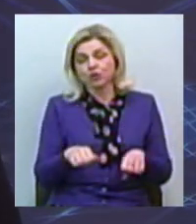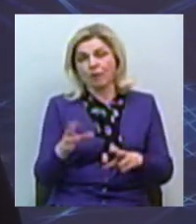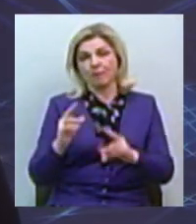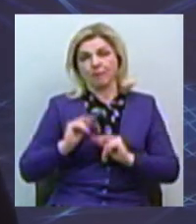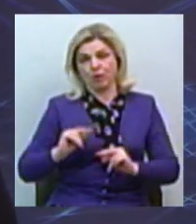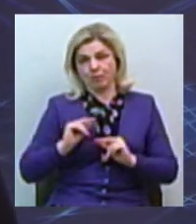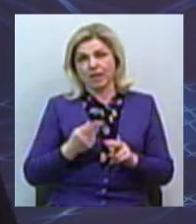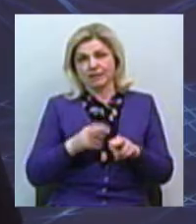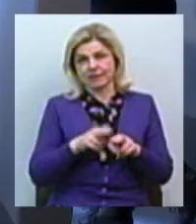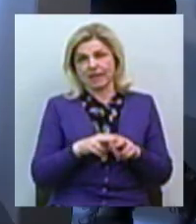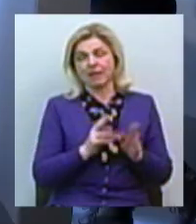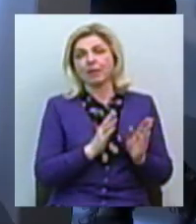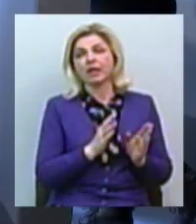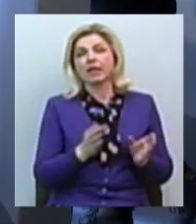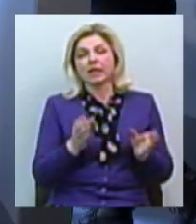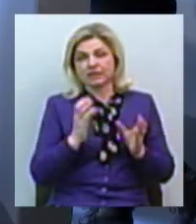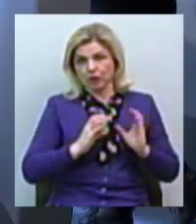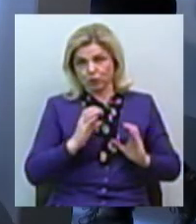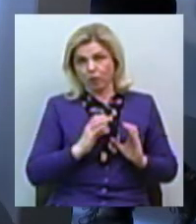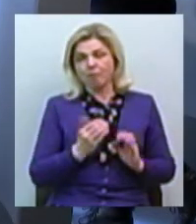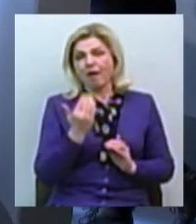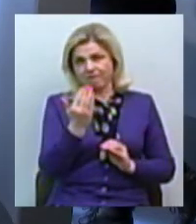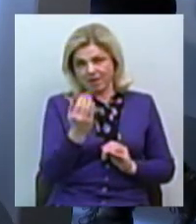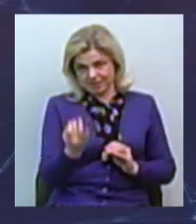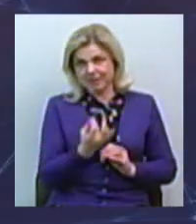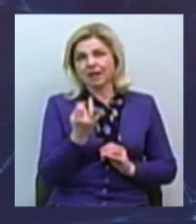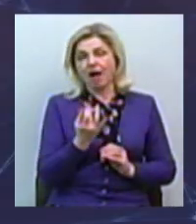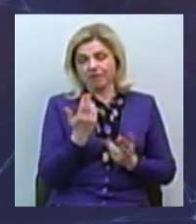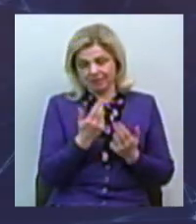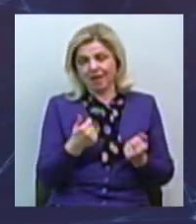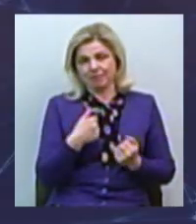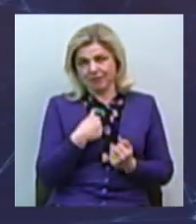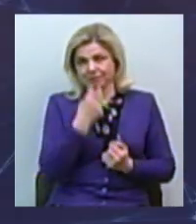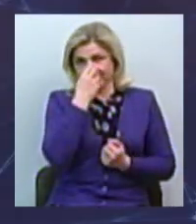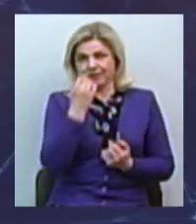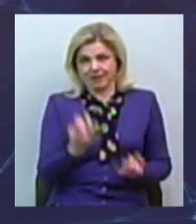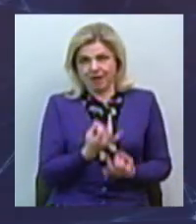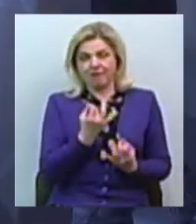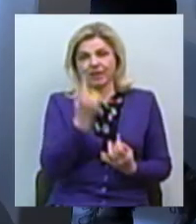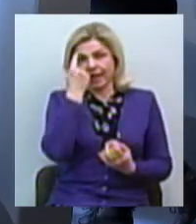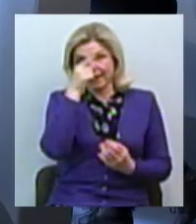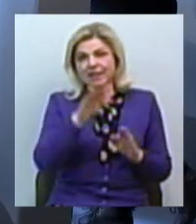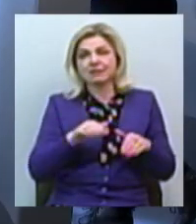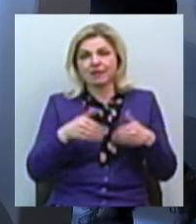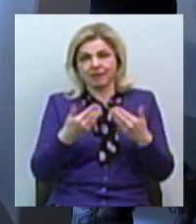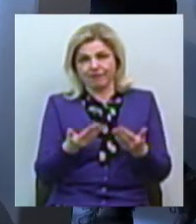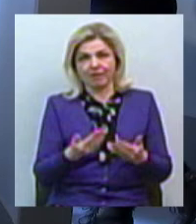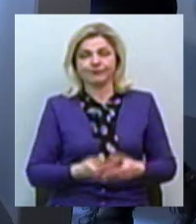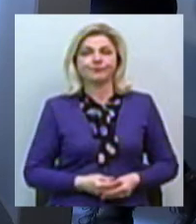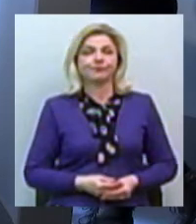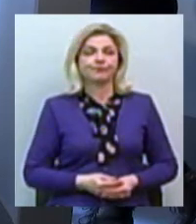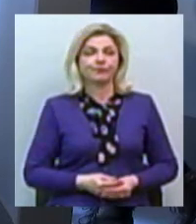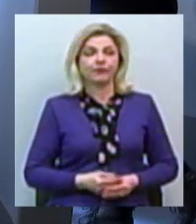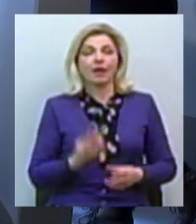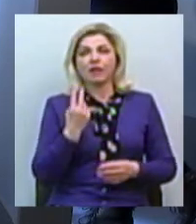з цими інституціями. Тобто вас зацікавили все ж таки? Нас зацікавили проекти і нас зацікавила ініціатива теж Рінохаб. Так, це